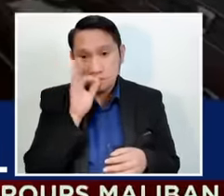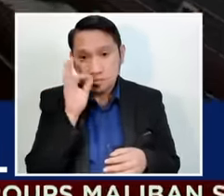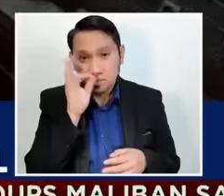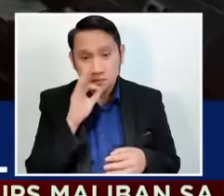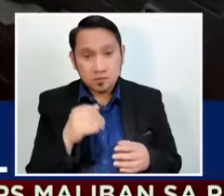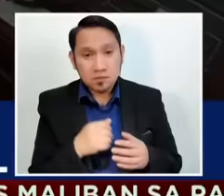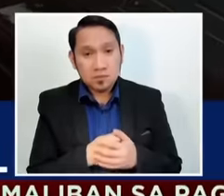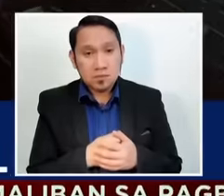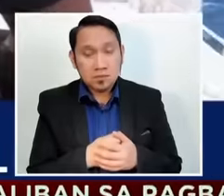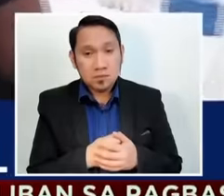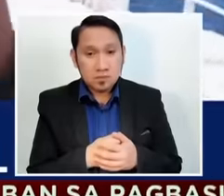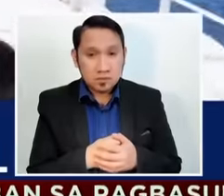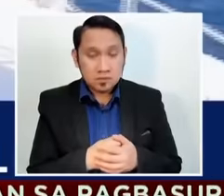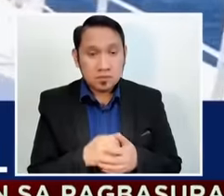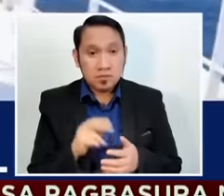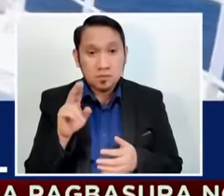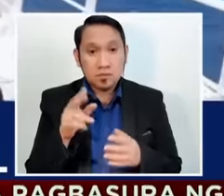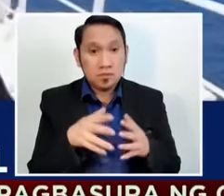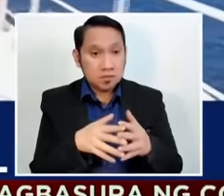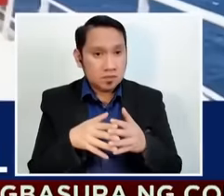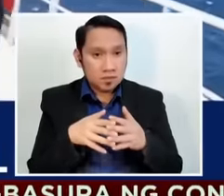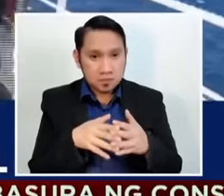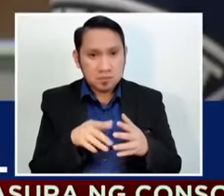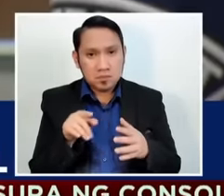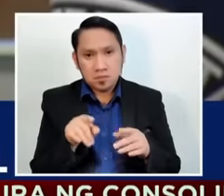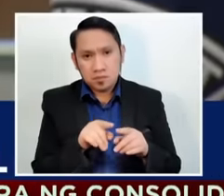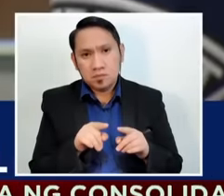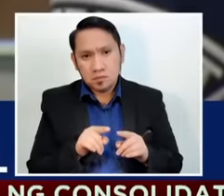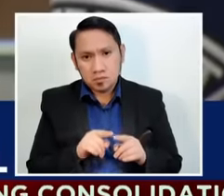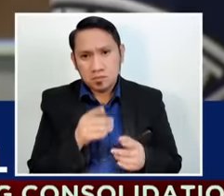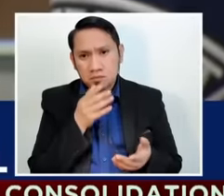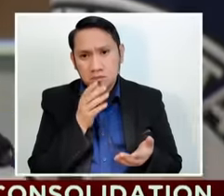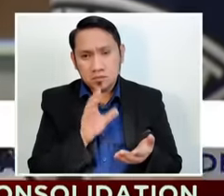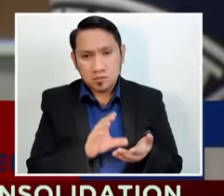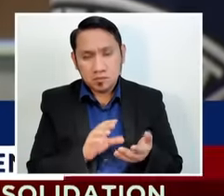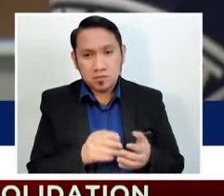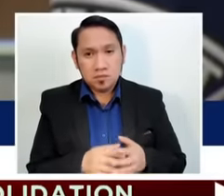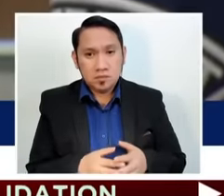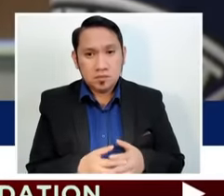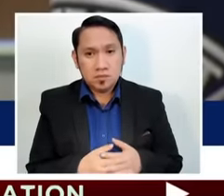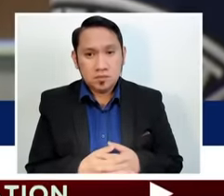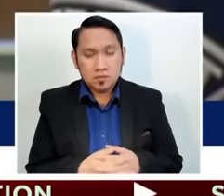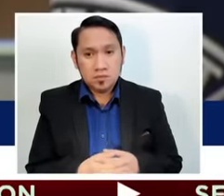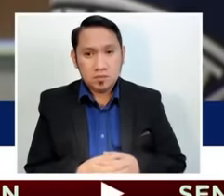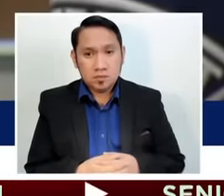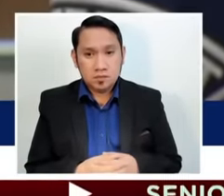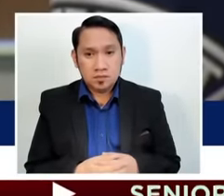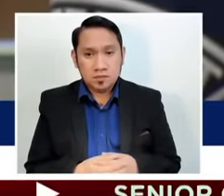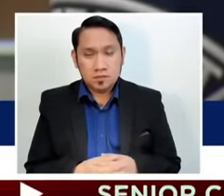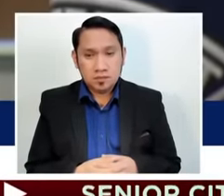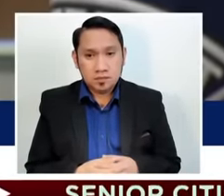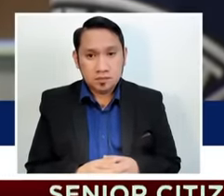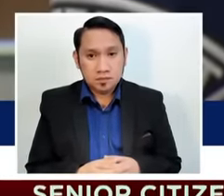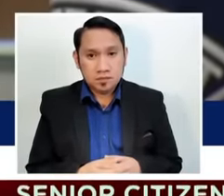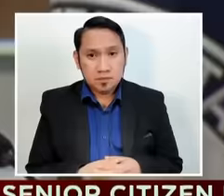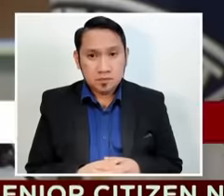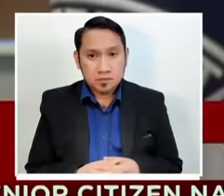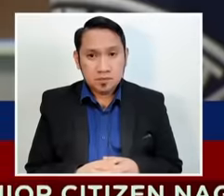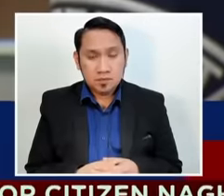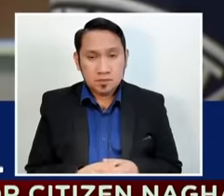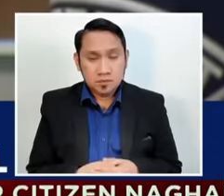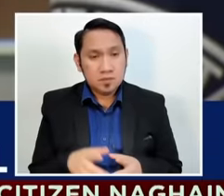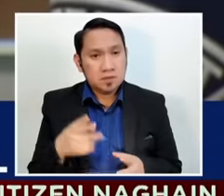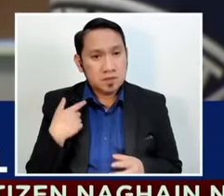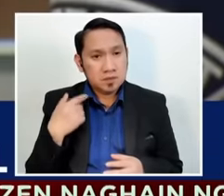ang Estados Unidos sa insidente. The Houthi seizure of the motor vessel Galaxy Leader in the Red Sea is a flagrant violation